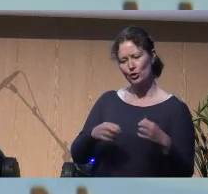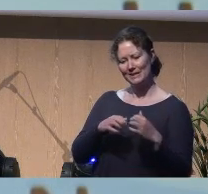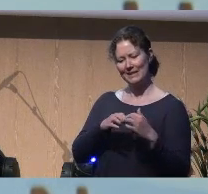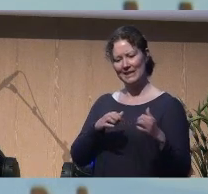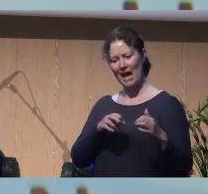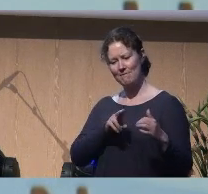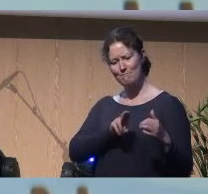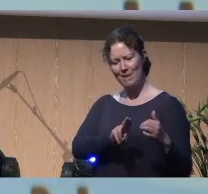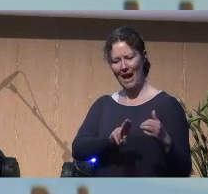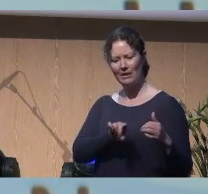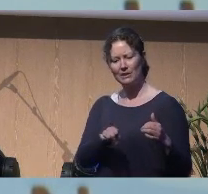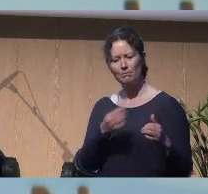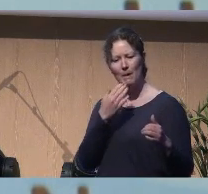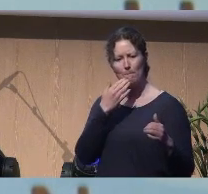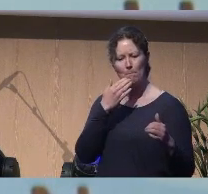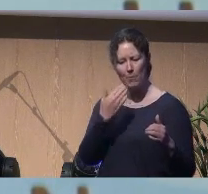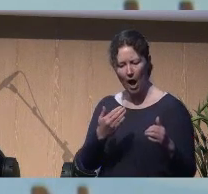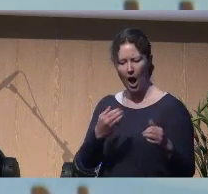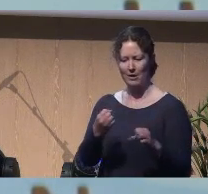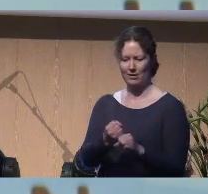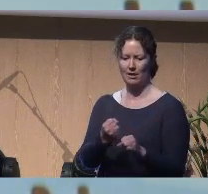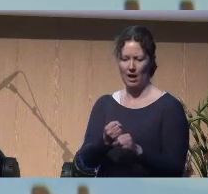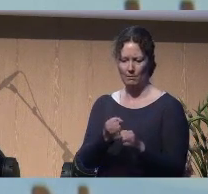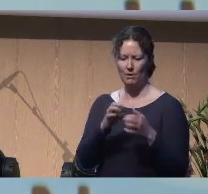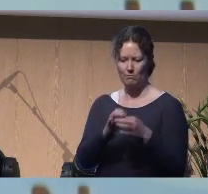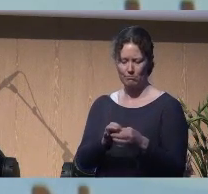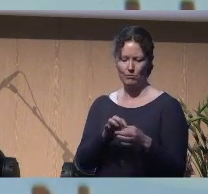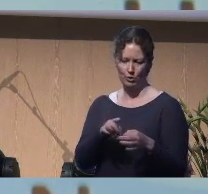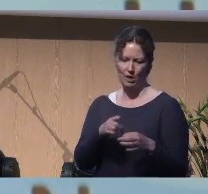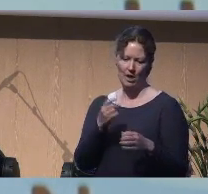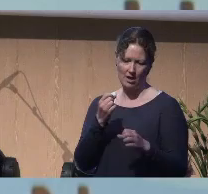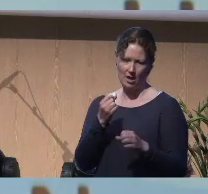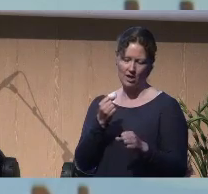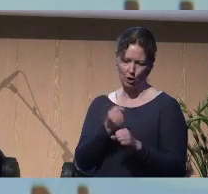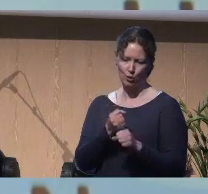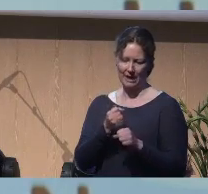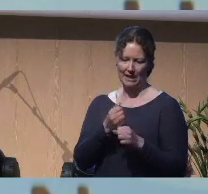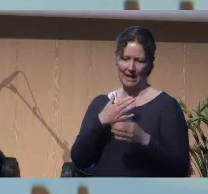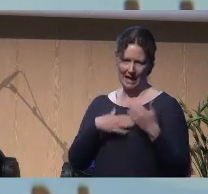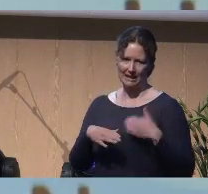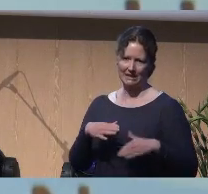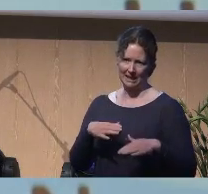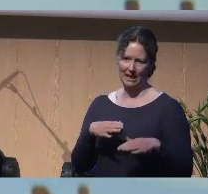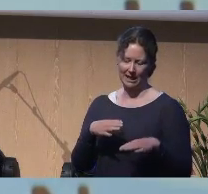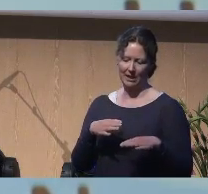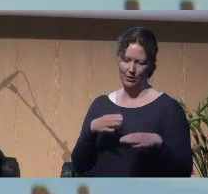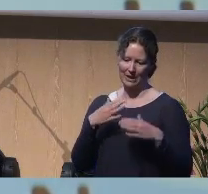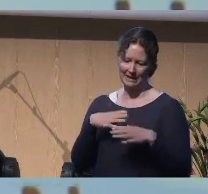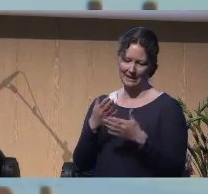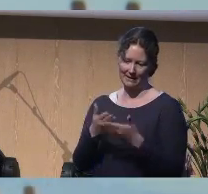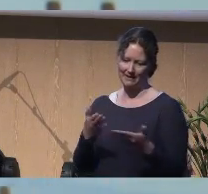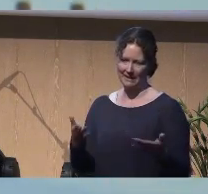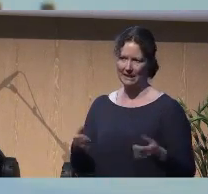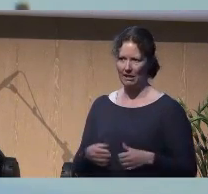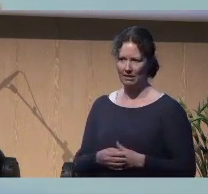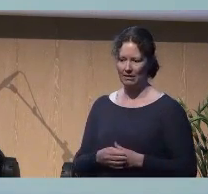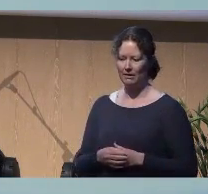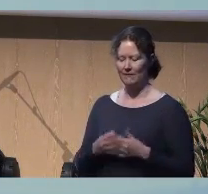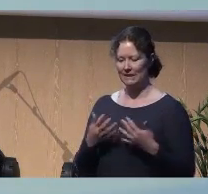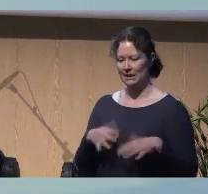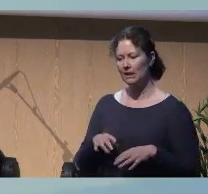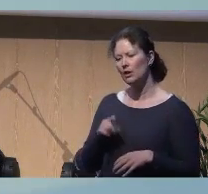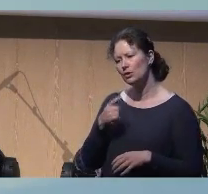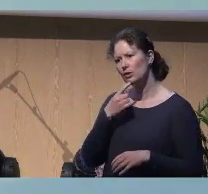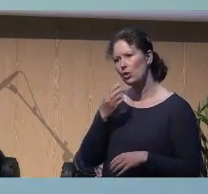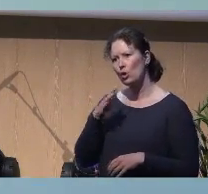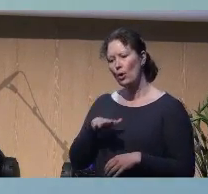som bra i arbeidet for et relasjonelt helsebegrep og helsevesen. Jo, det handler jo blant annet om